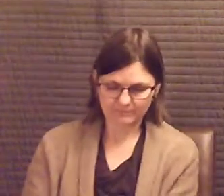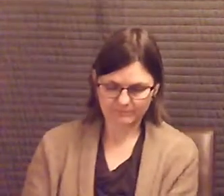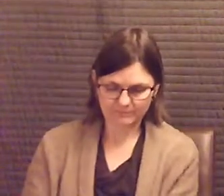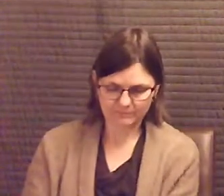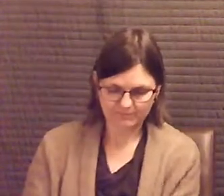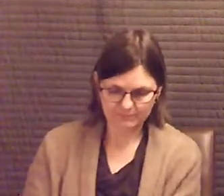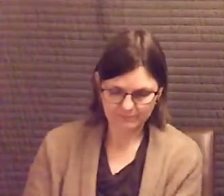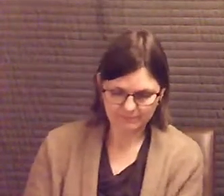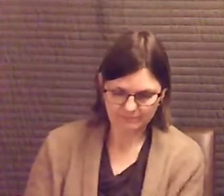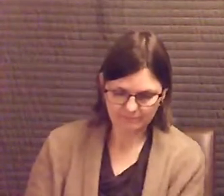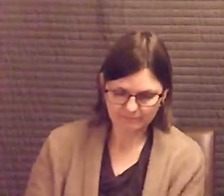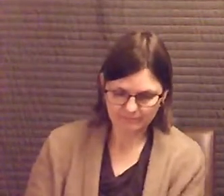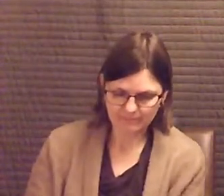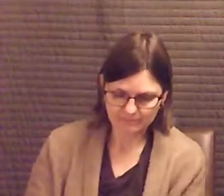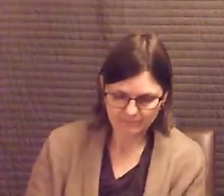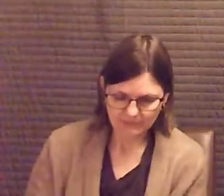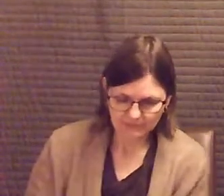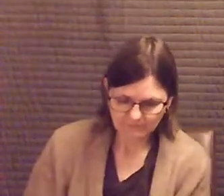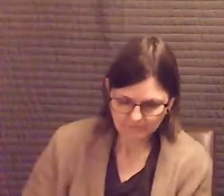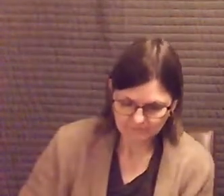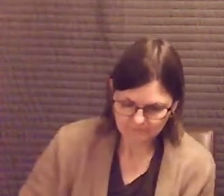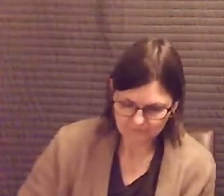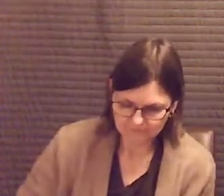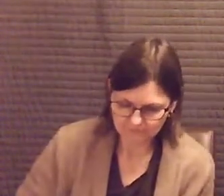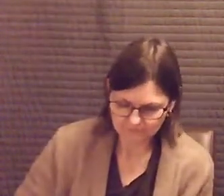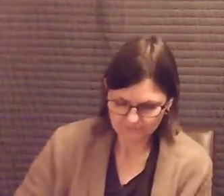covered en zelfs